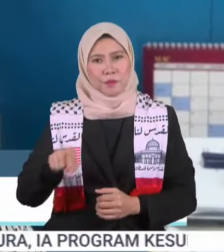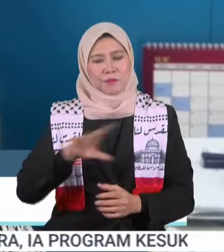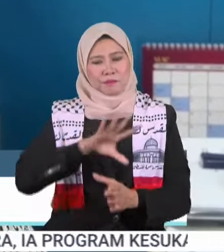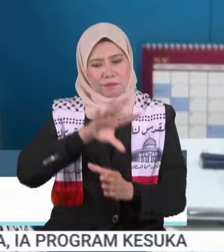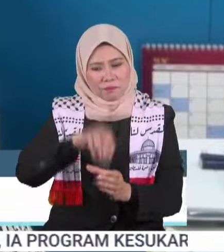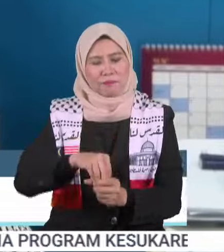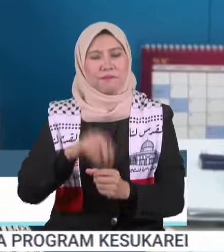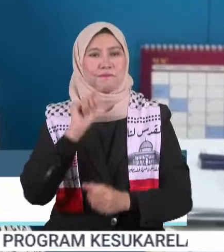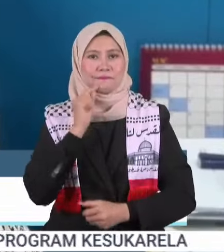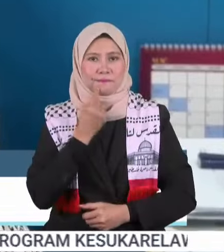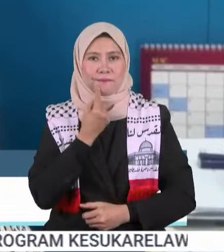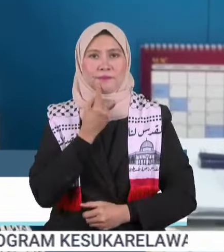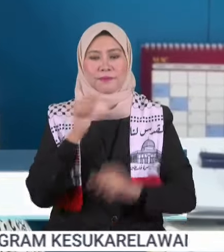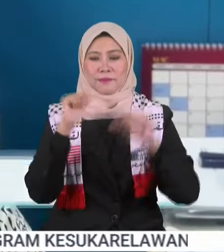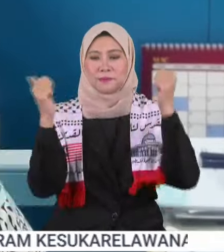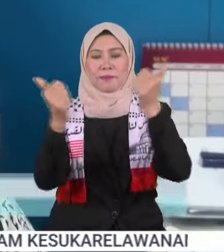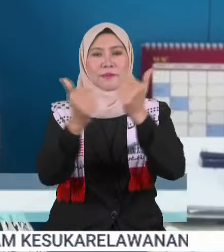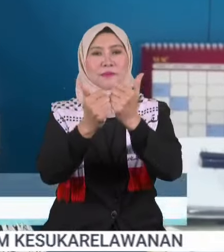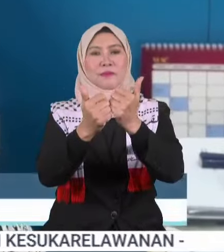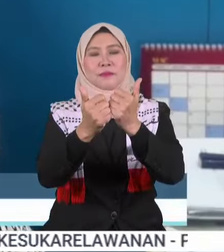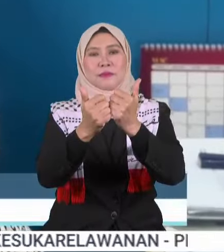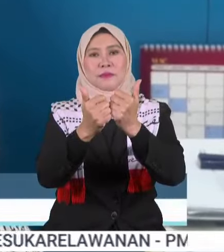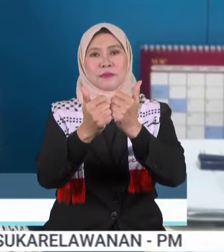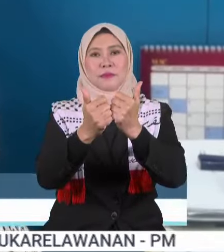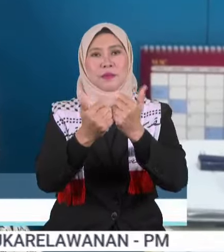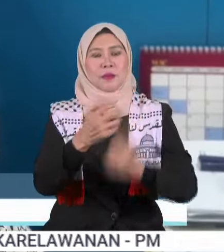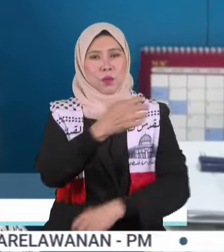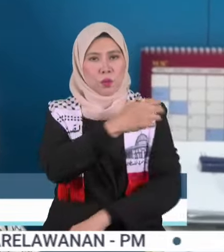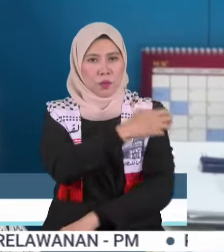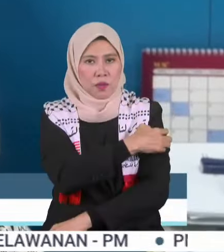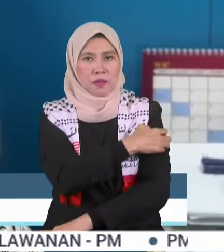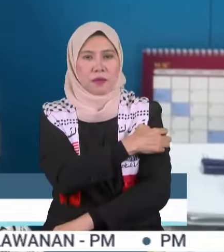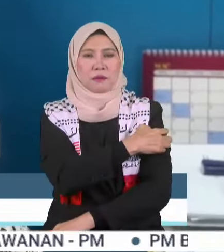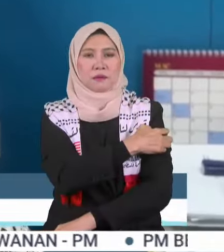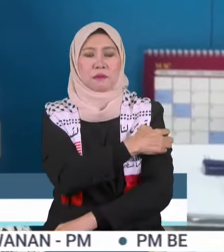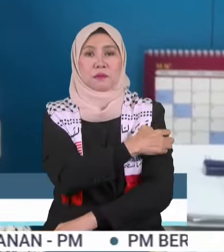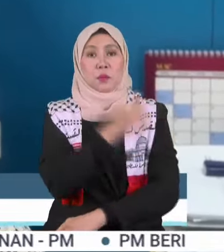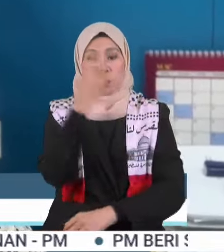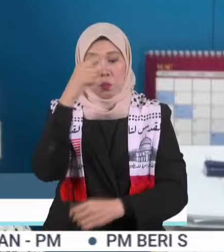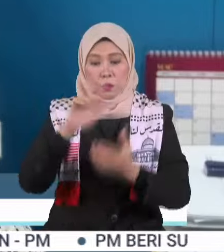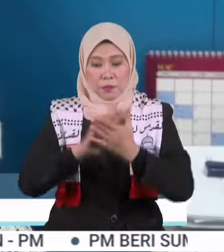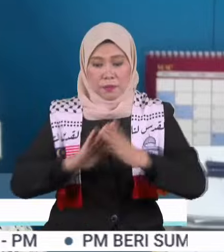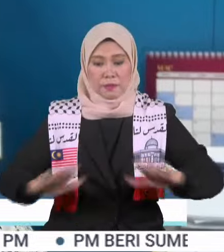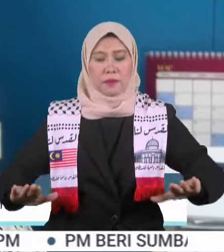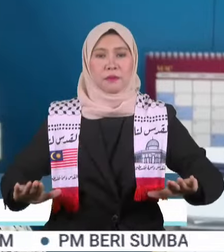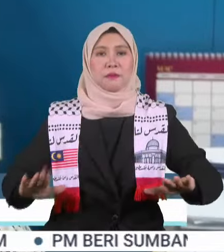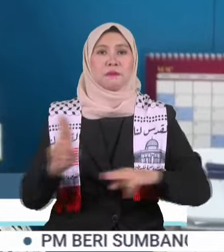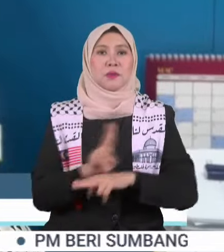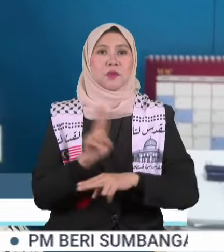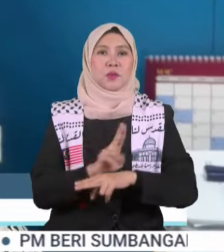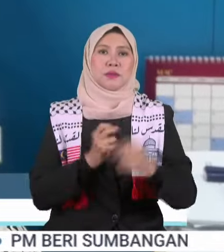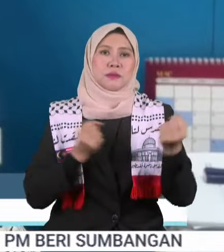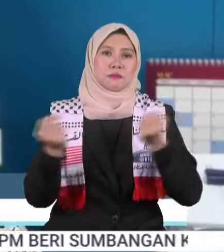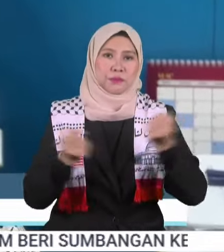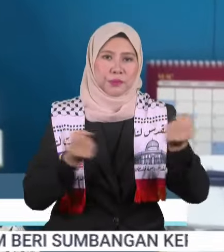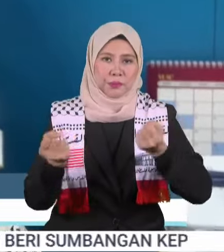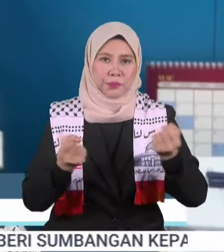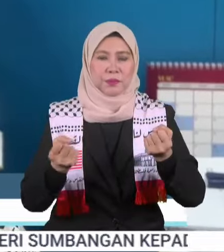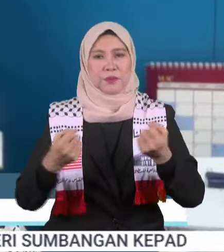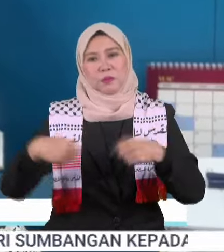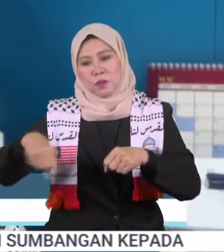serius jabatan dan agensi baik dari segi penguatkuasaan untuk keselamatan pengguna jalan raya